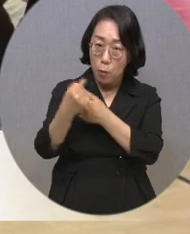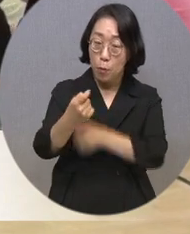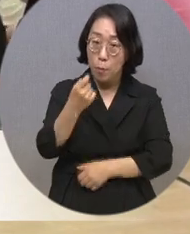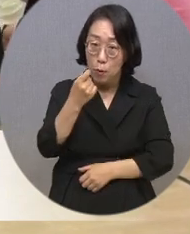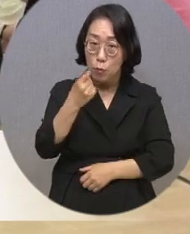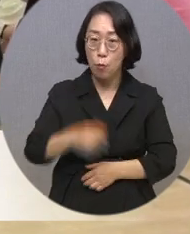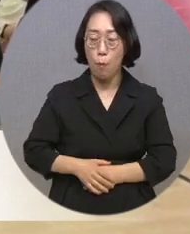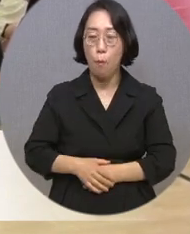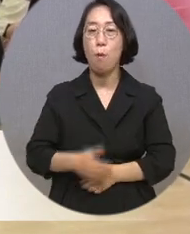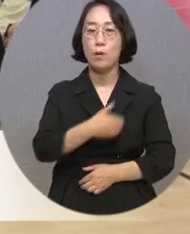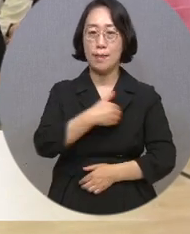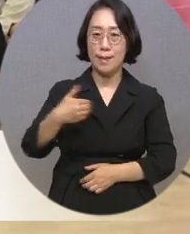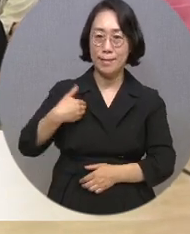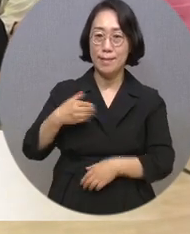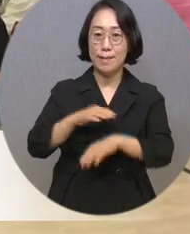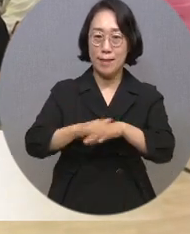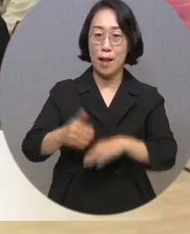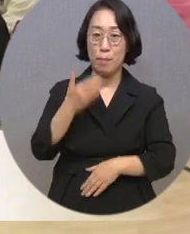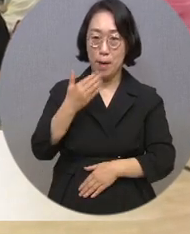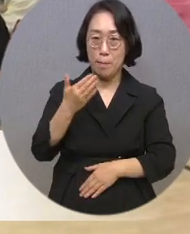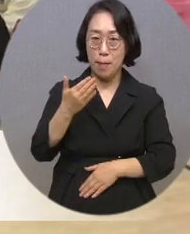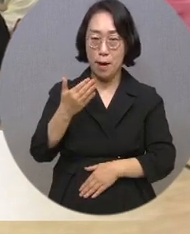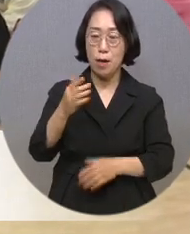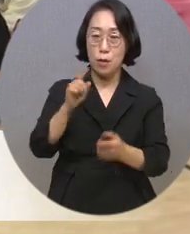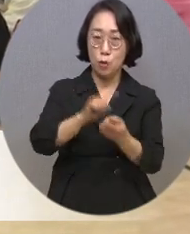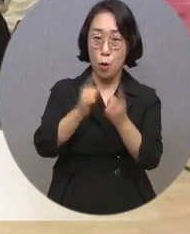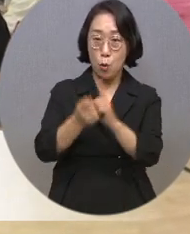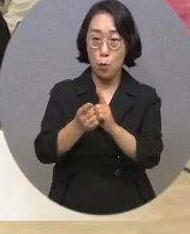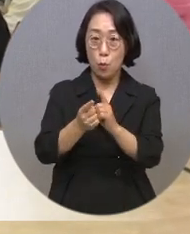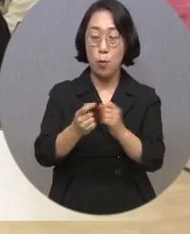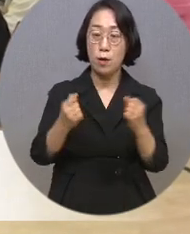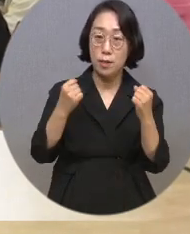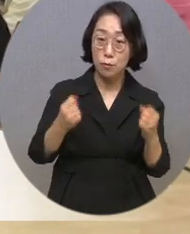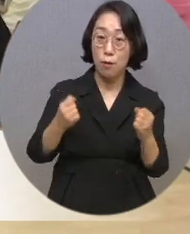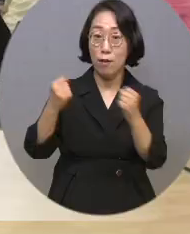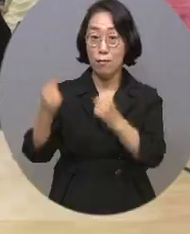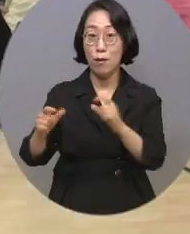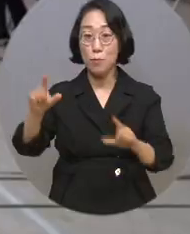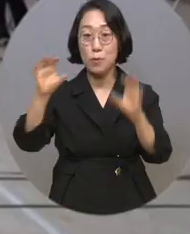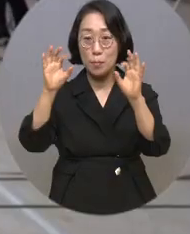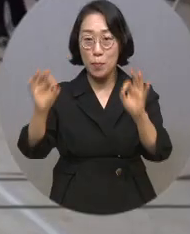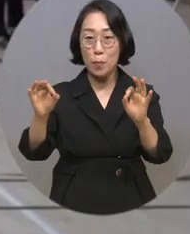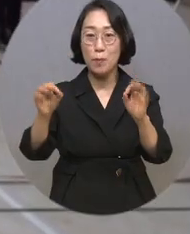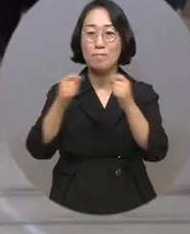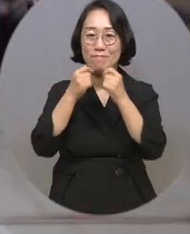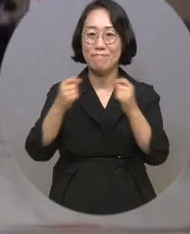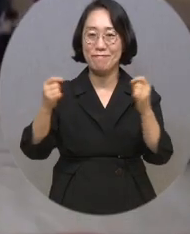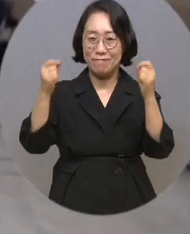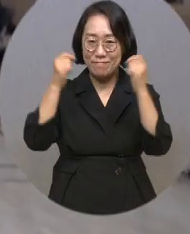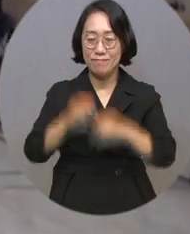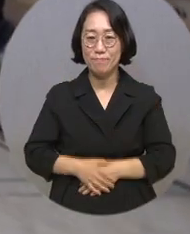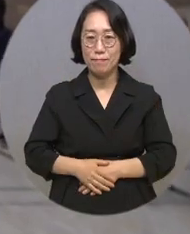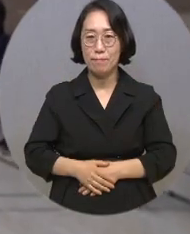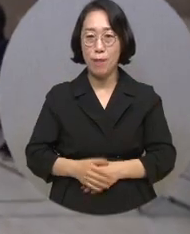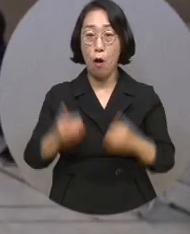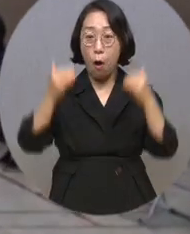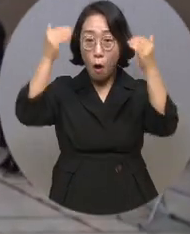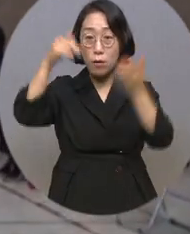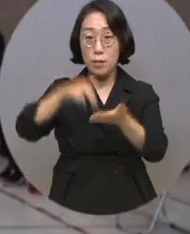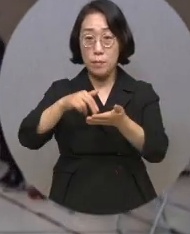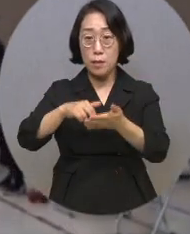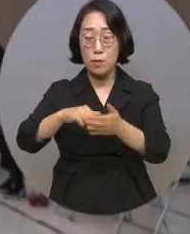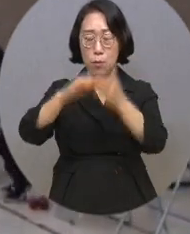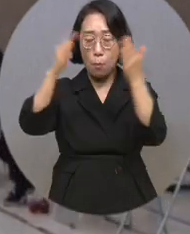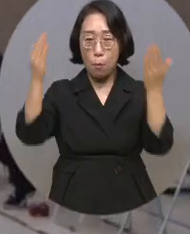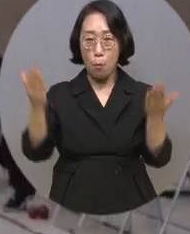하면서 자신감도 갖고 서로를 응원하는 모습을 보니 정말 뿌듯했습니다. 꿈의학교 어른들은 온